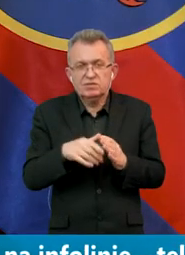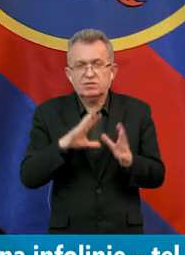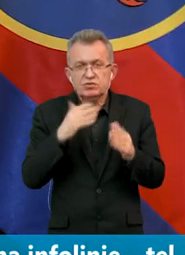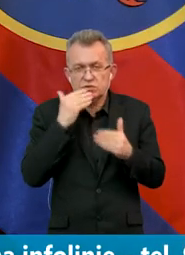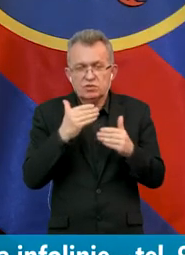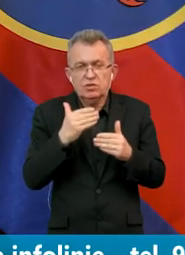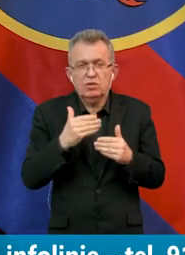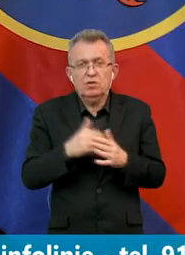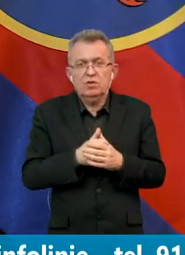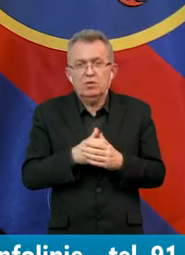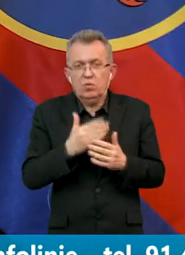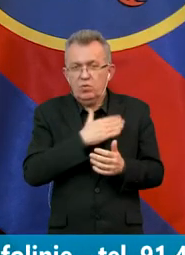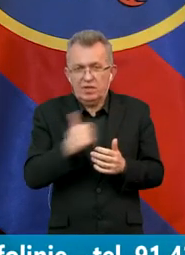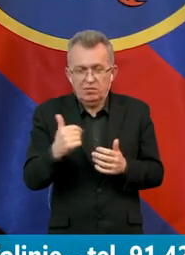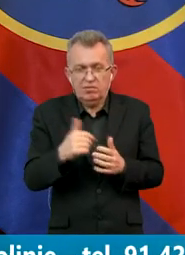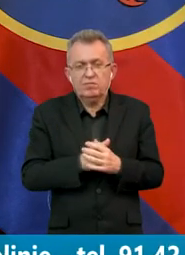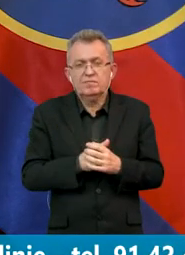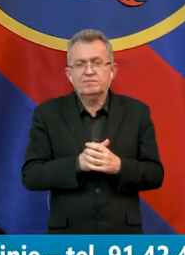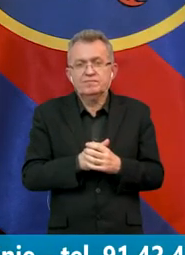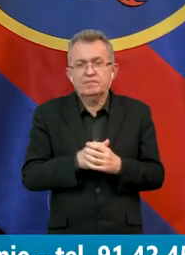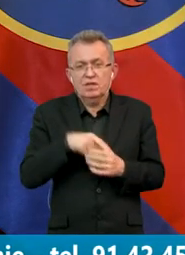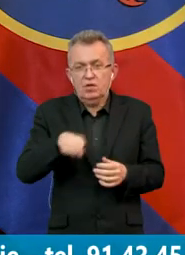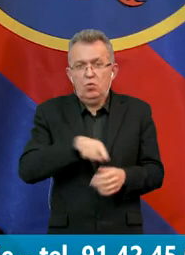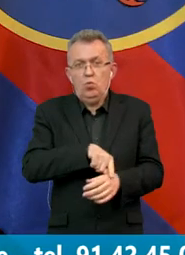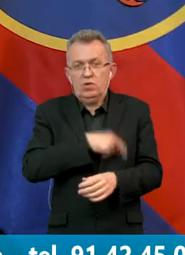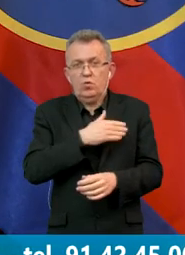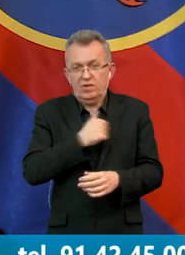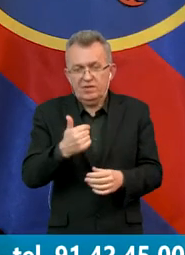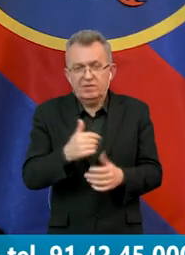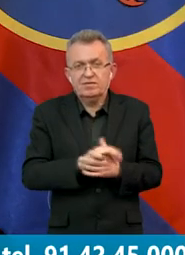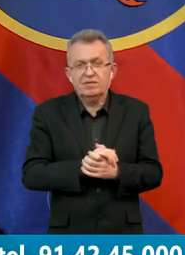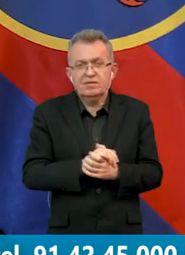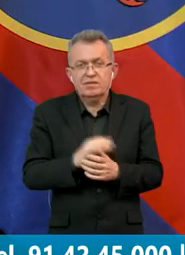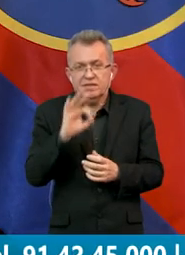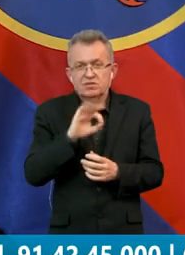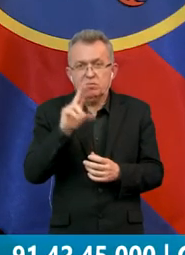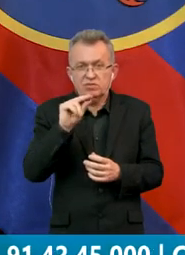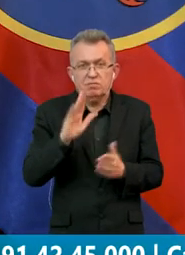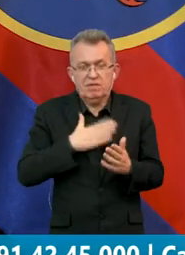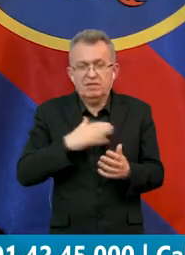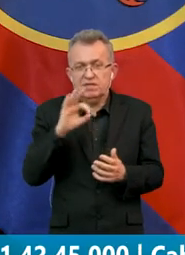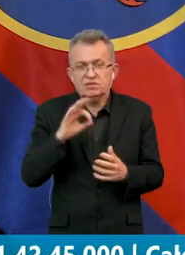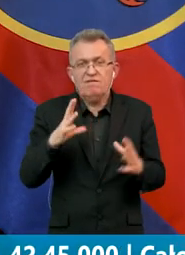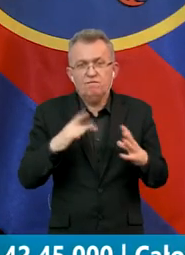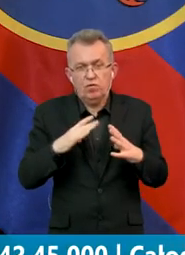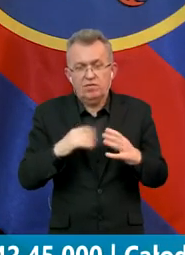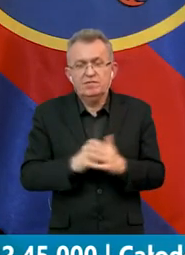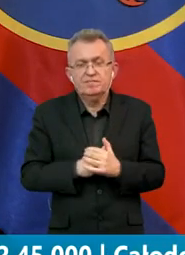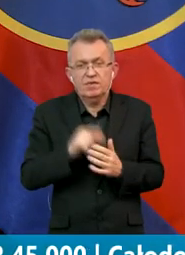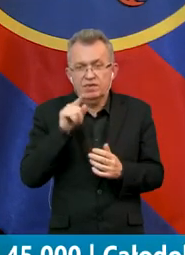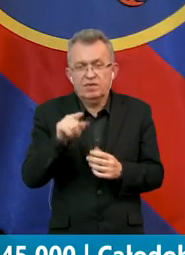danego weekendu, tego długiego weekendu, bo jednak jeszcze poniedziałek mamy wolny.